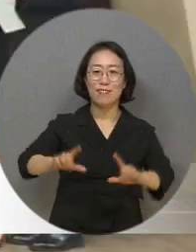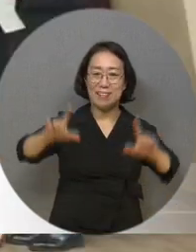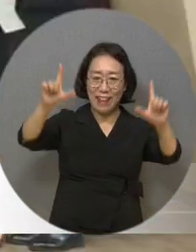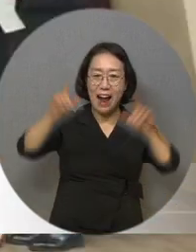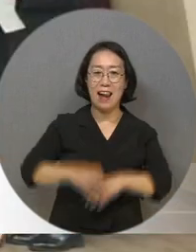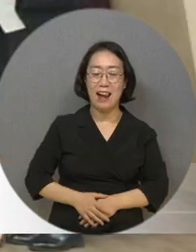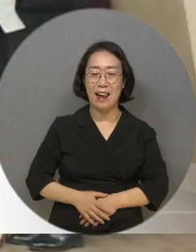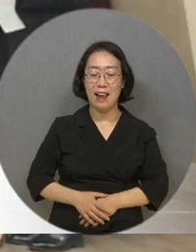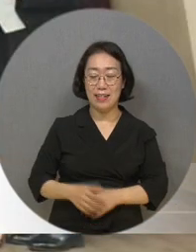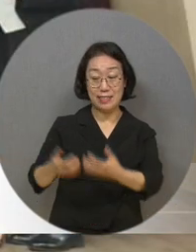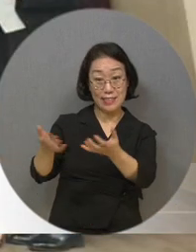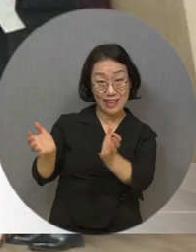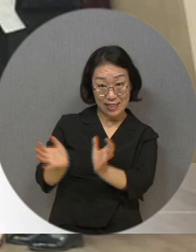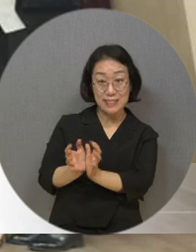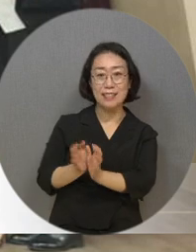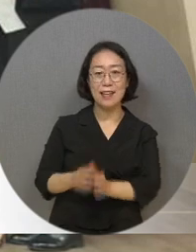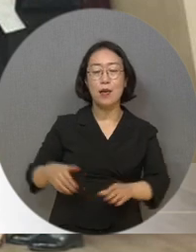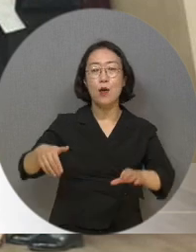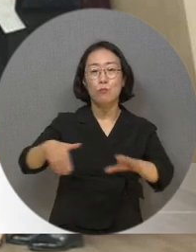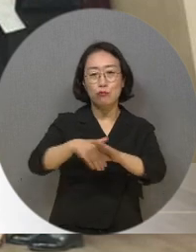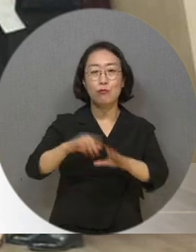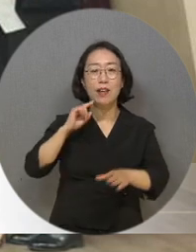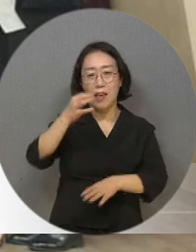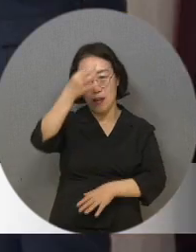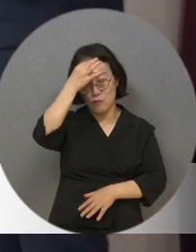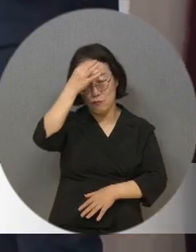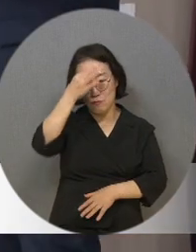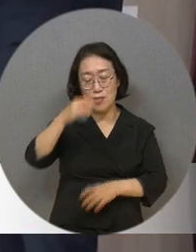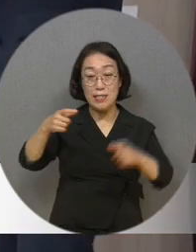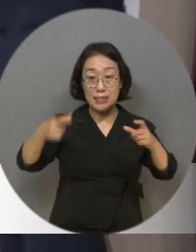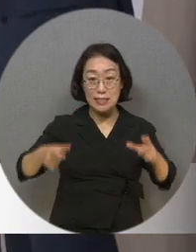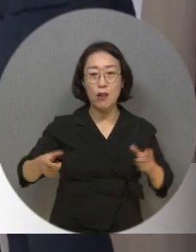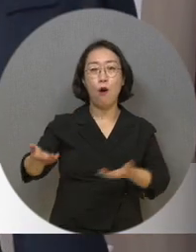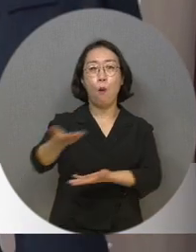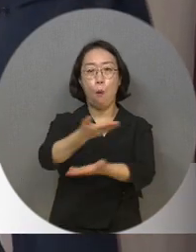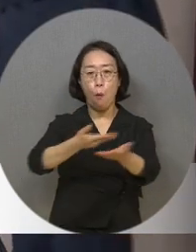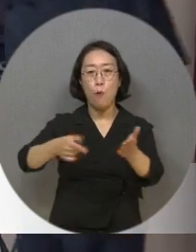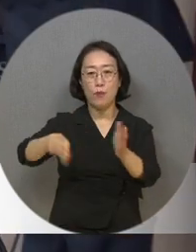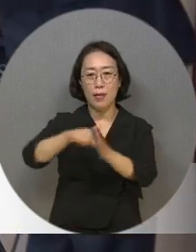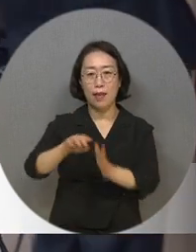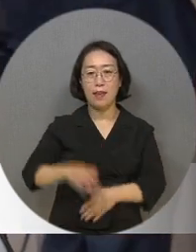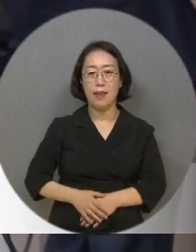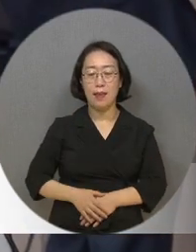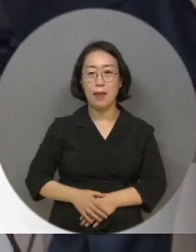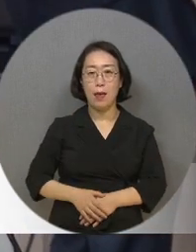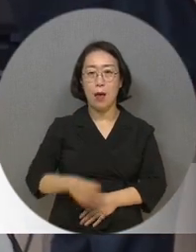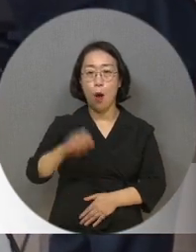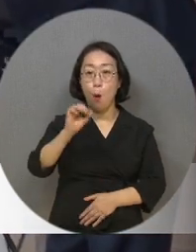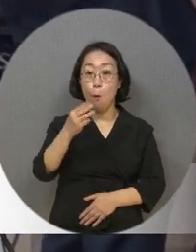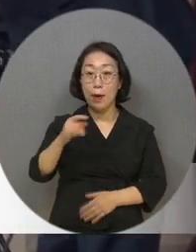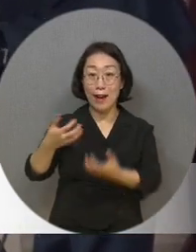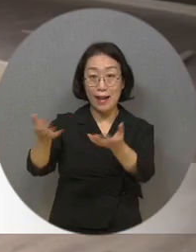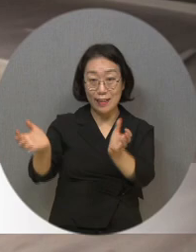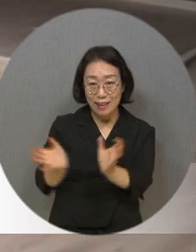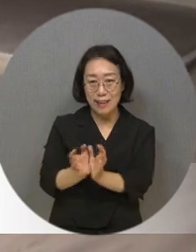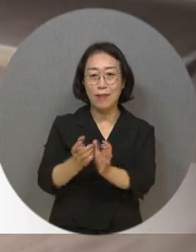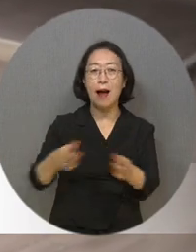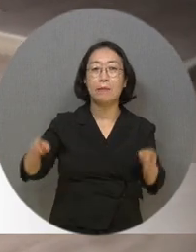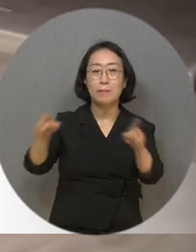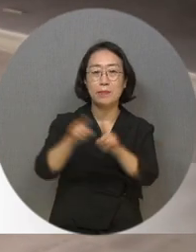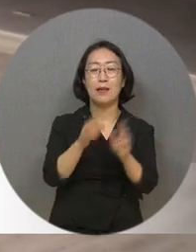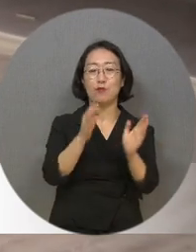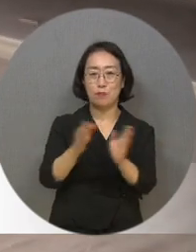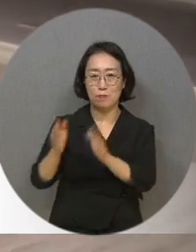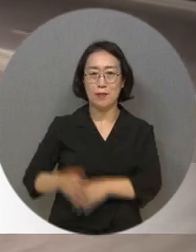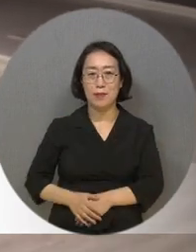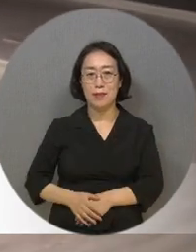한 시민단체가 문화예술로 지역사회와 소통하기 위해 반월 오페라단 복지관과 함께 기획했습니다.